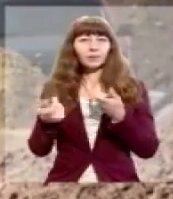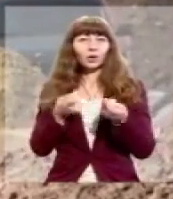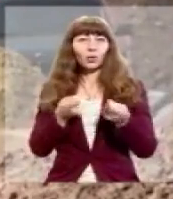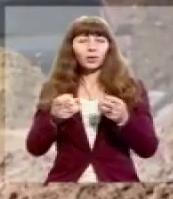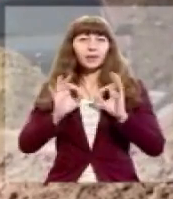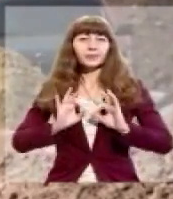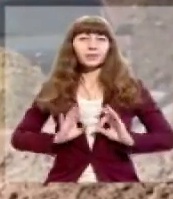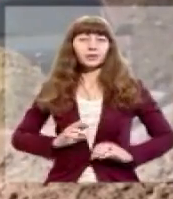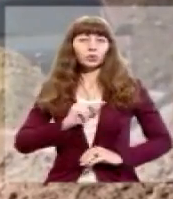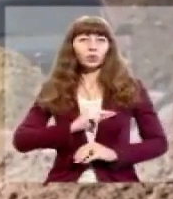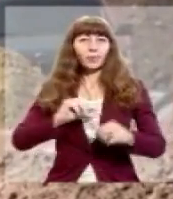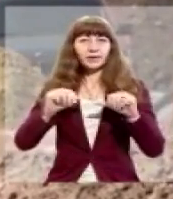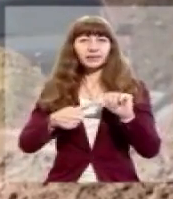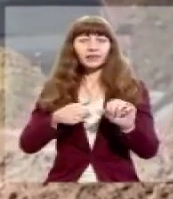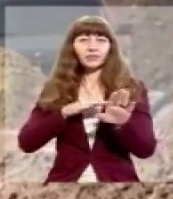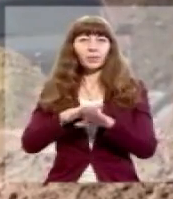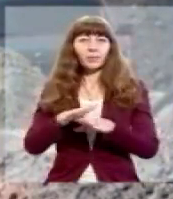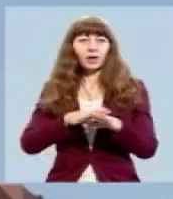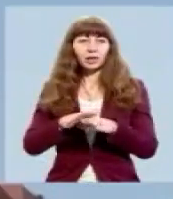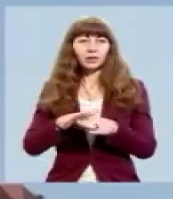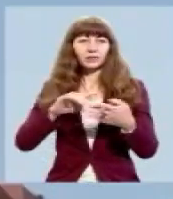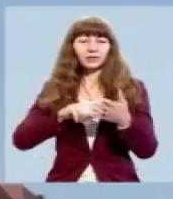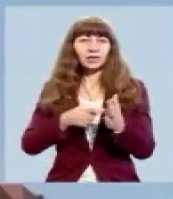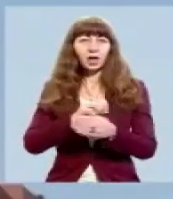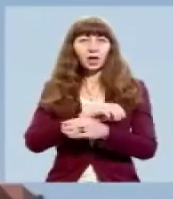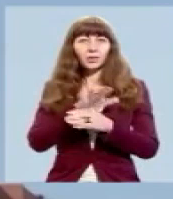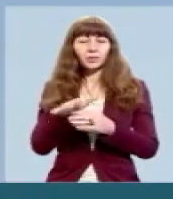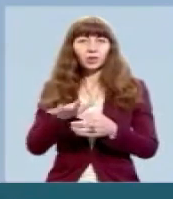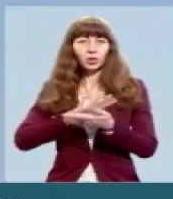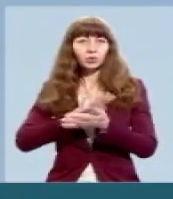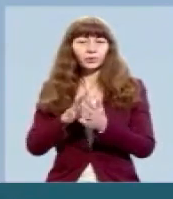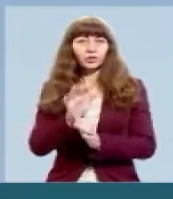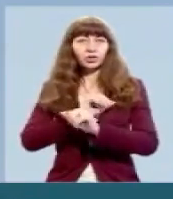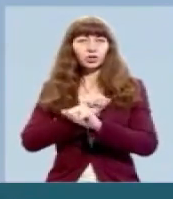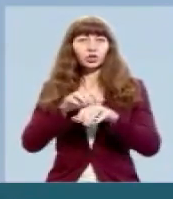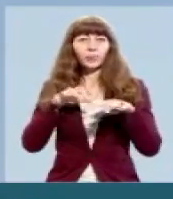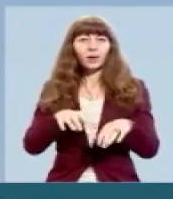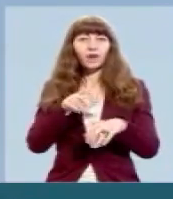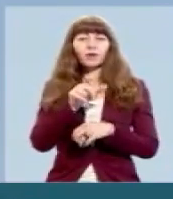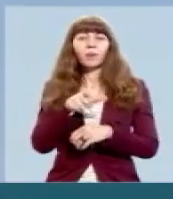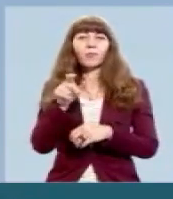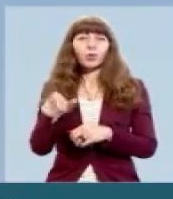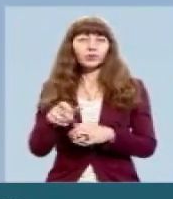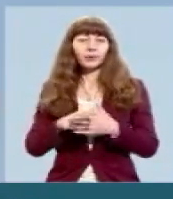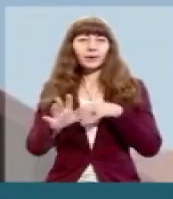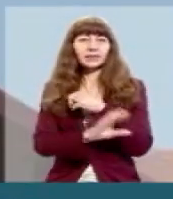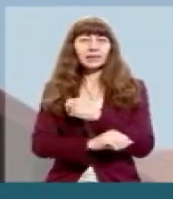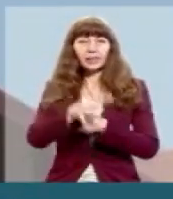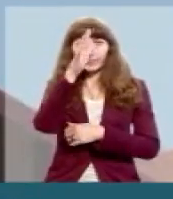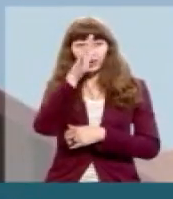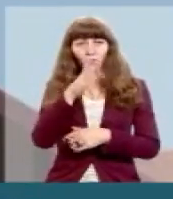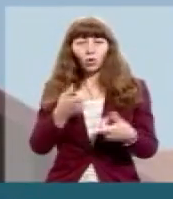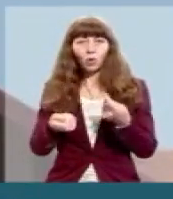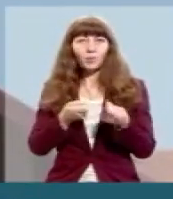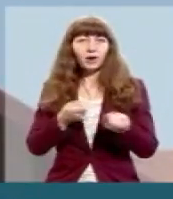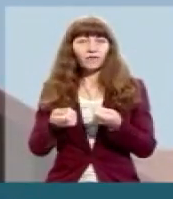Еңбек инспекциясы басқармасы жұмыскерлердің жағдайларын қамтамасыз ету және құқықтарын қорғау мақсатында іс-шараларды тұрақты негізде жүзеге асыруда.